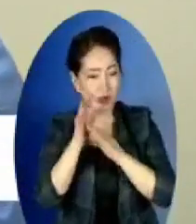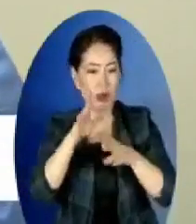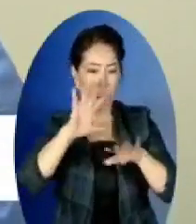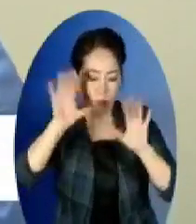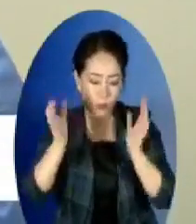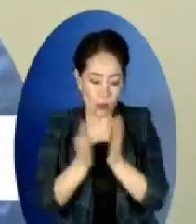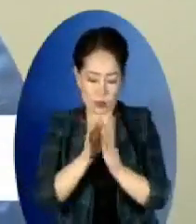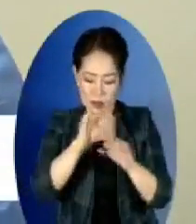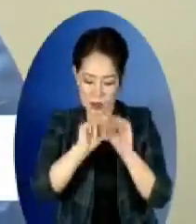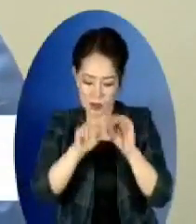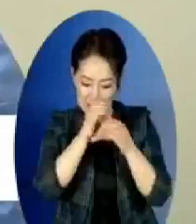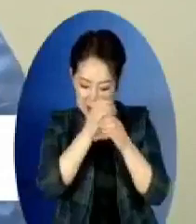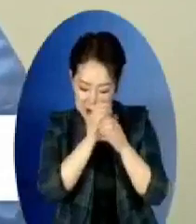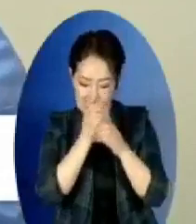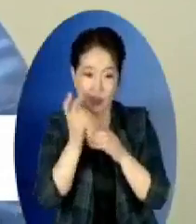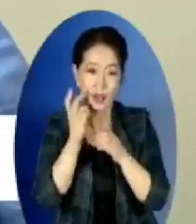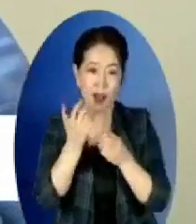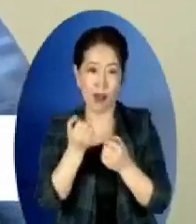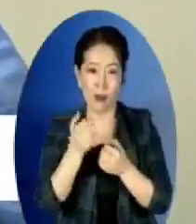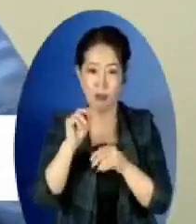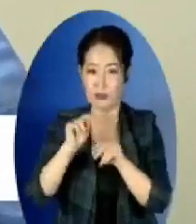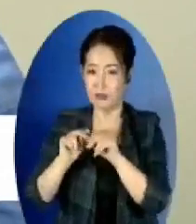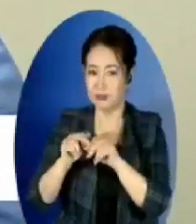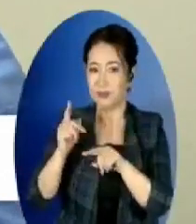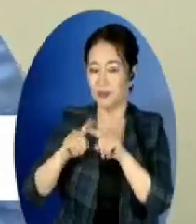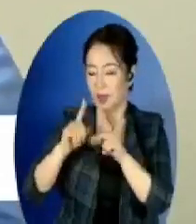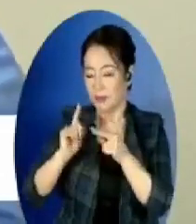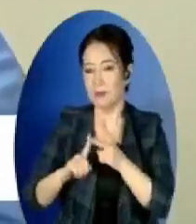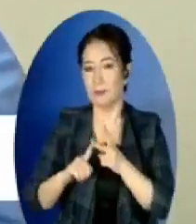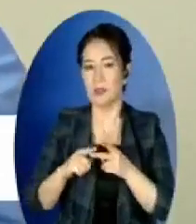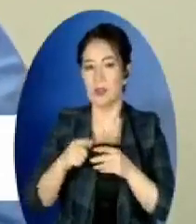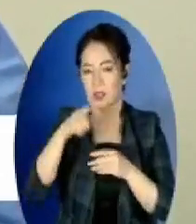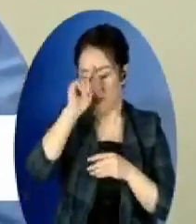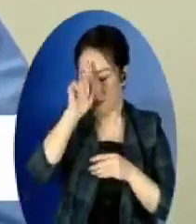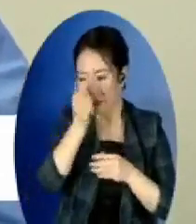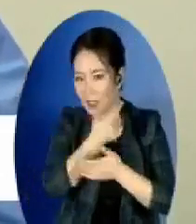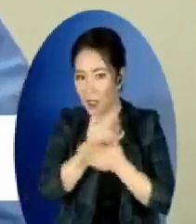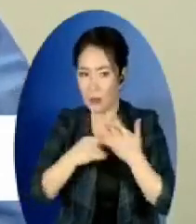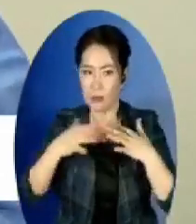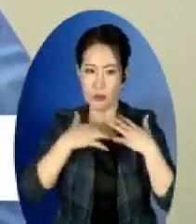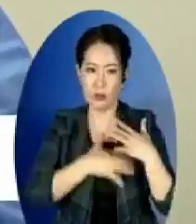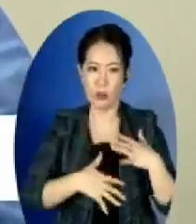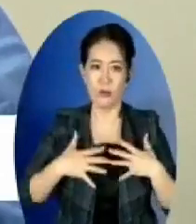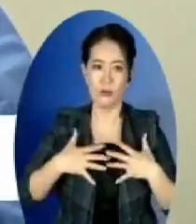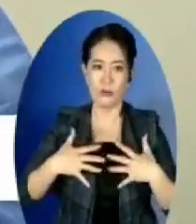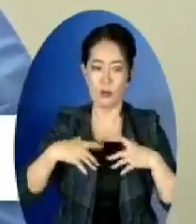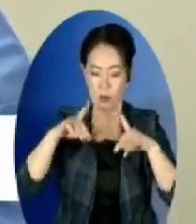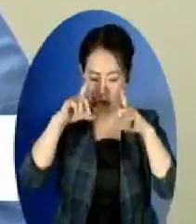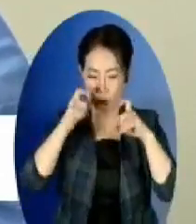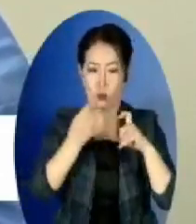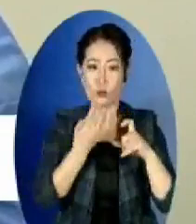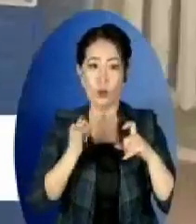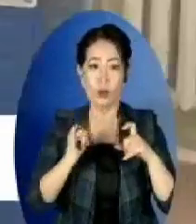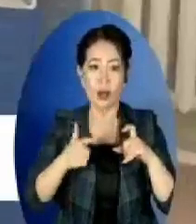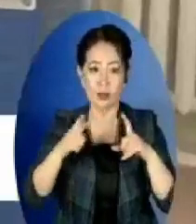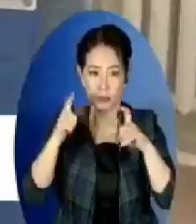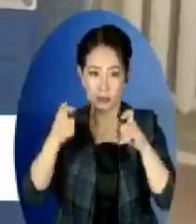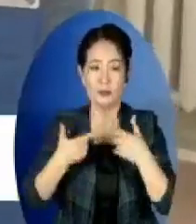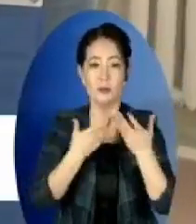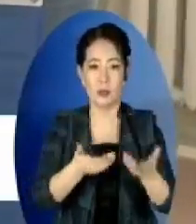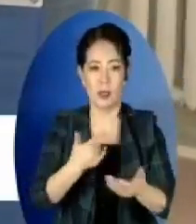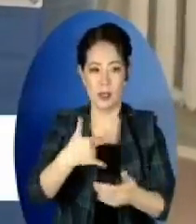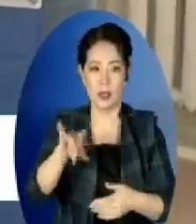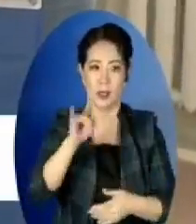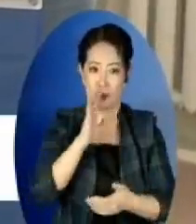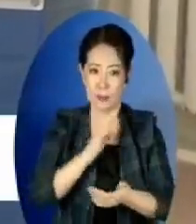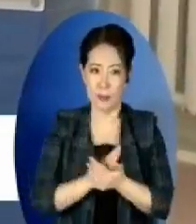бүх шинжилгээнүүдийг бол авсан байгаа. Өшөө дээр нь одоо гарахт нь уушгины зургийг бүгдд нь өгөөд гарах гэж байгаа.